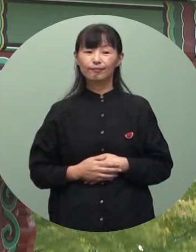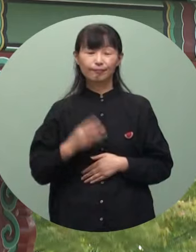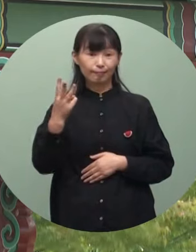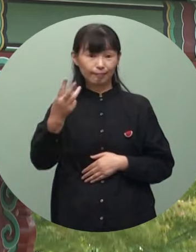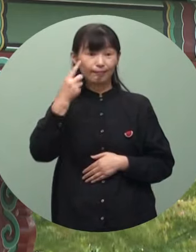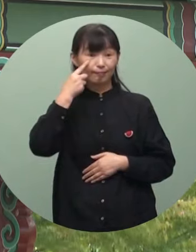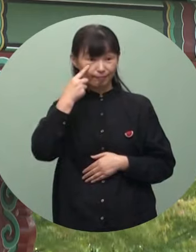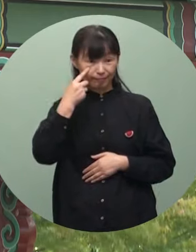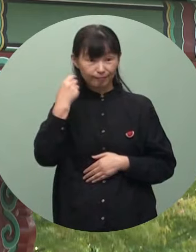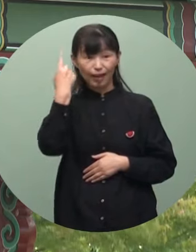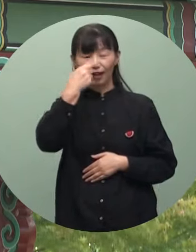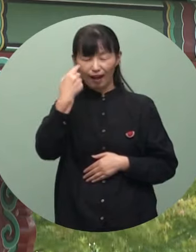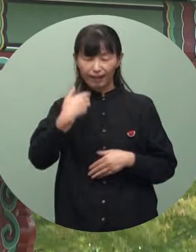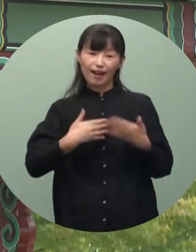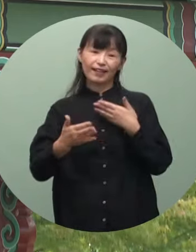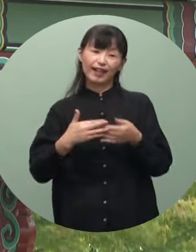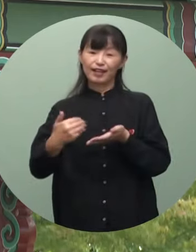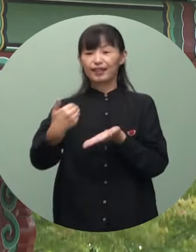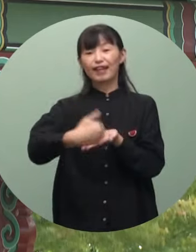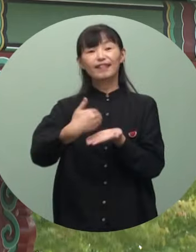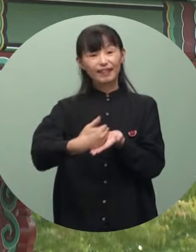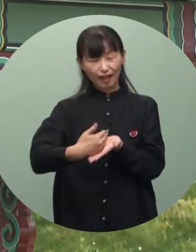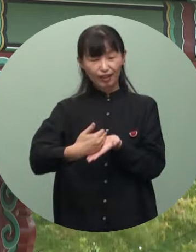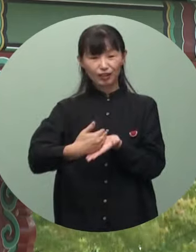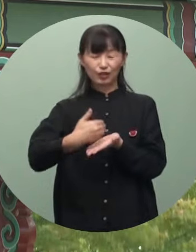3つ目は海外体験談コーナ